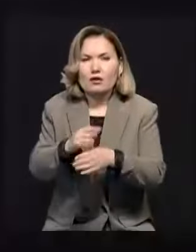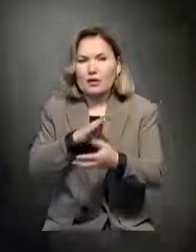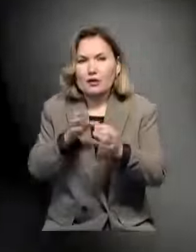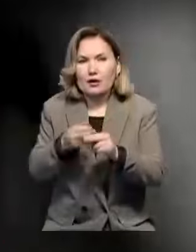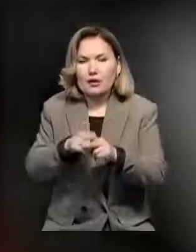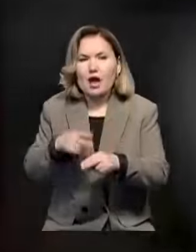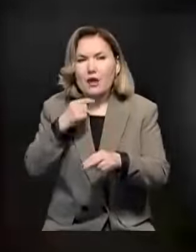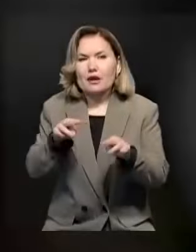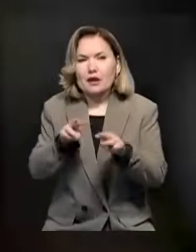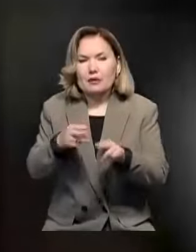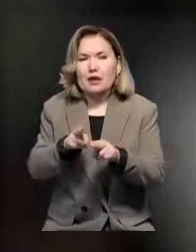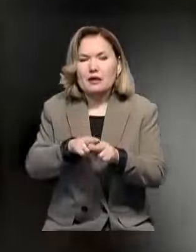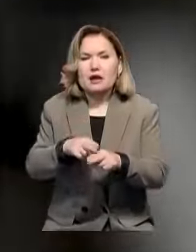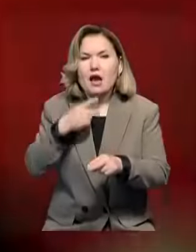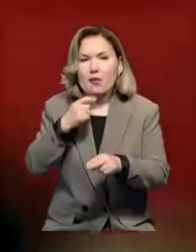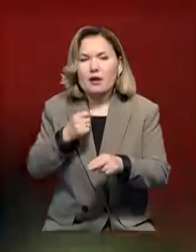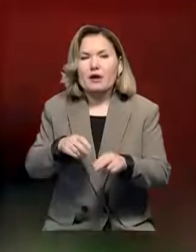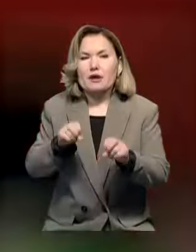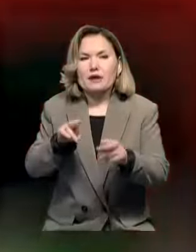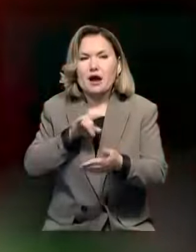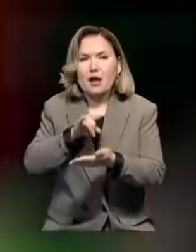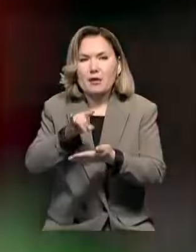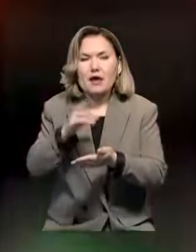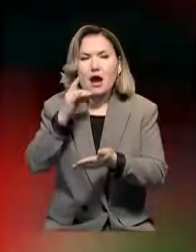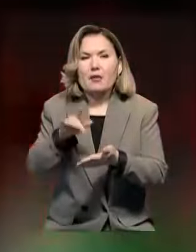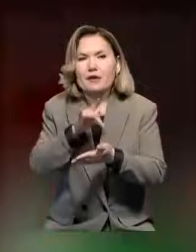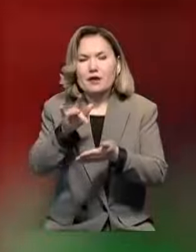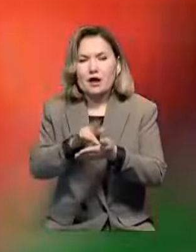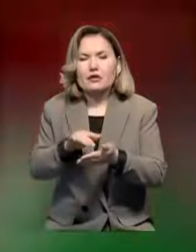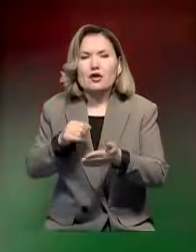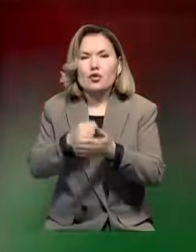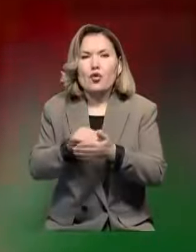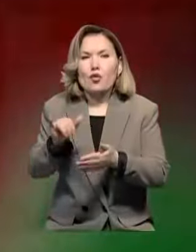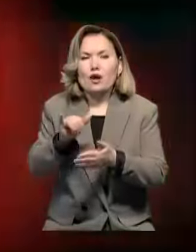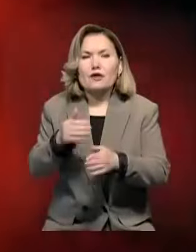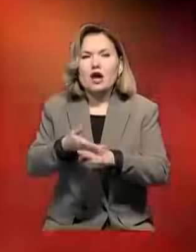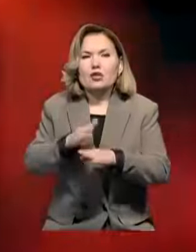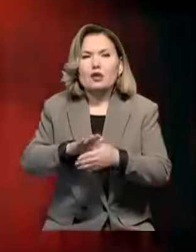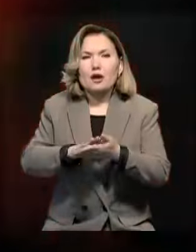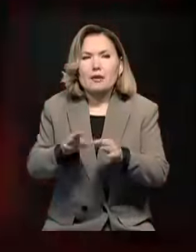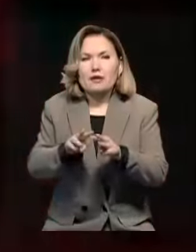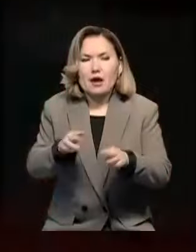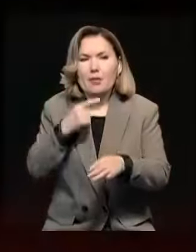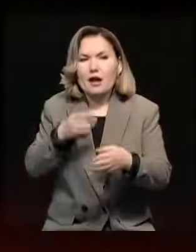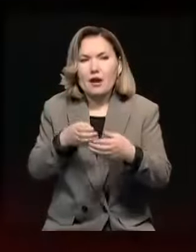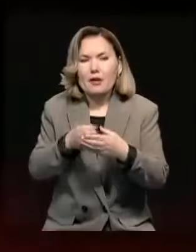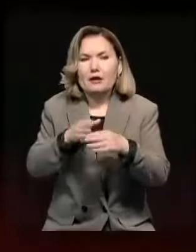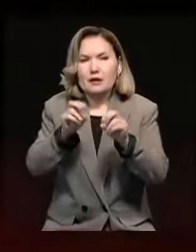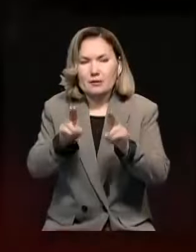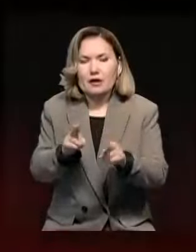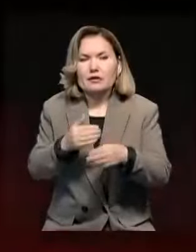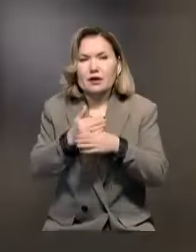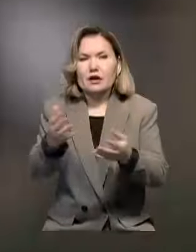етілген. Сондай-ақ Қорғаныс министрлігінің әскери көліктік авиациясы Алматыдан Оралға төтенше жағдайлар министрлігінің әскери қызметшілерін